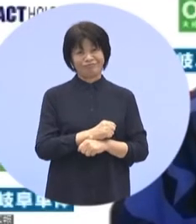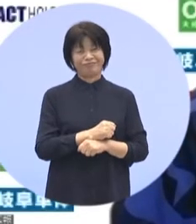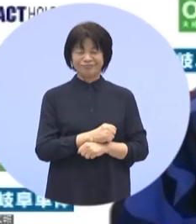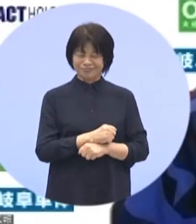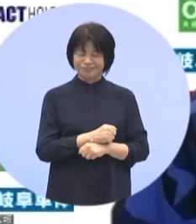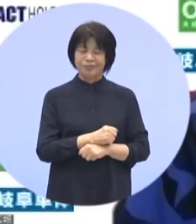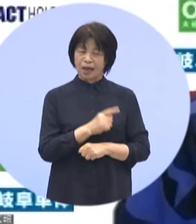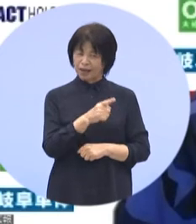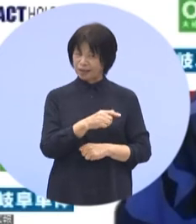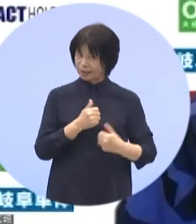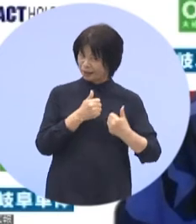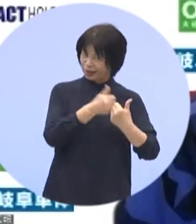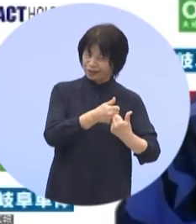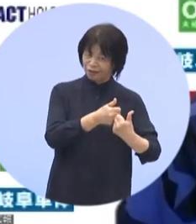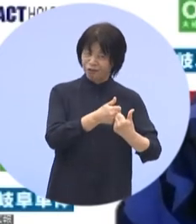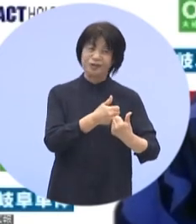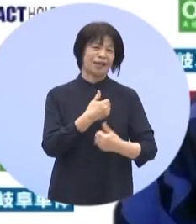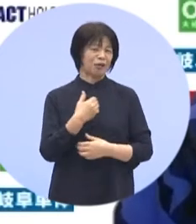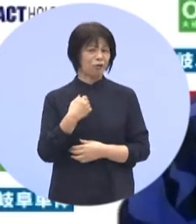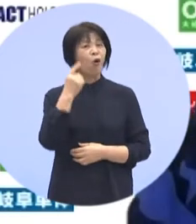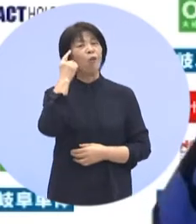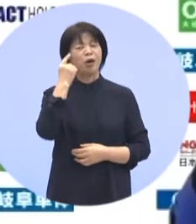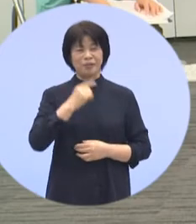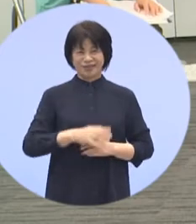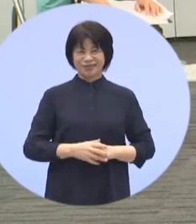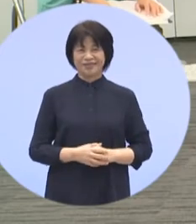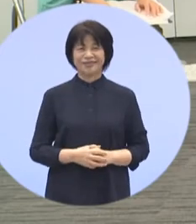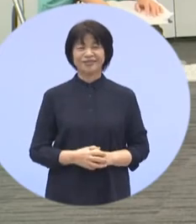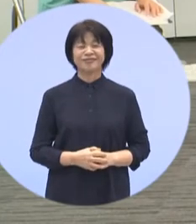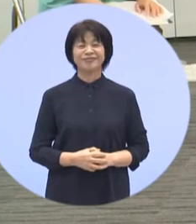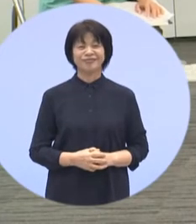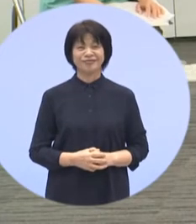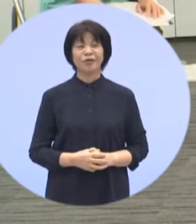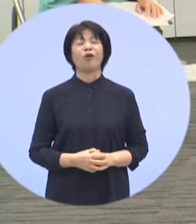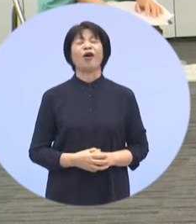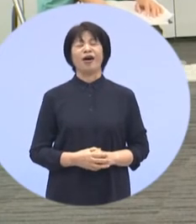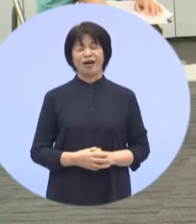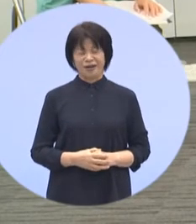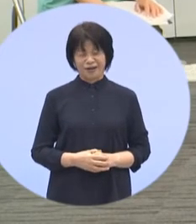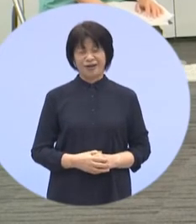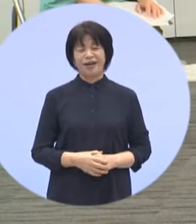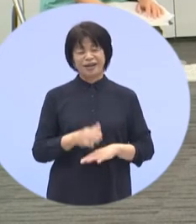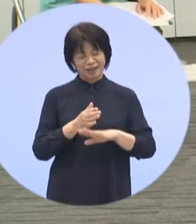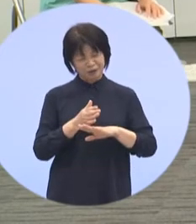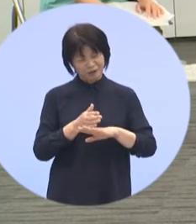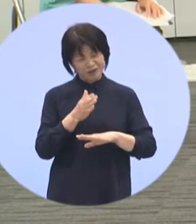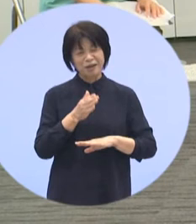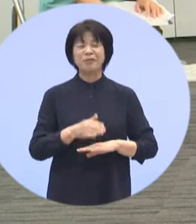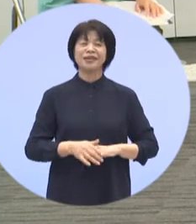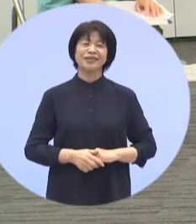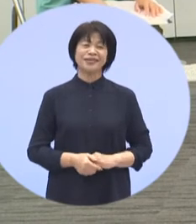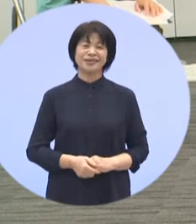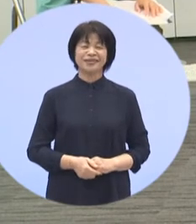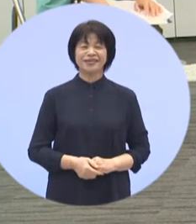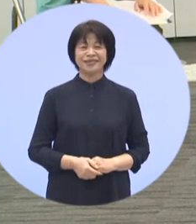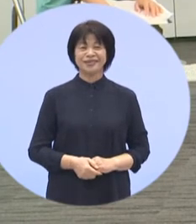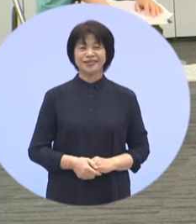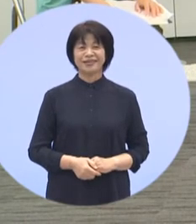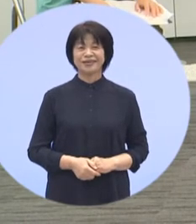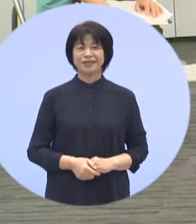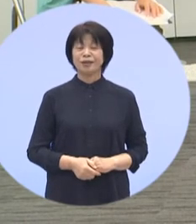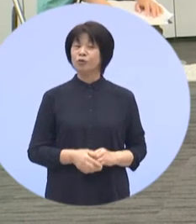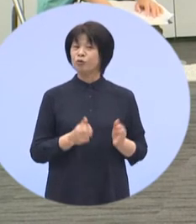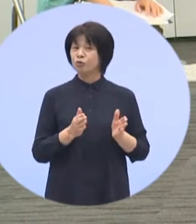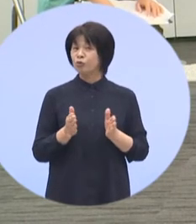って勝てるようになると思います。 はい、ありがとうございます。